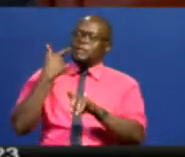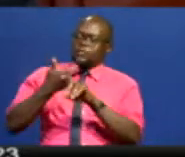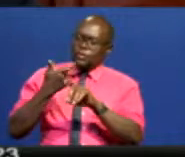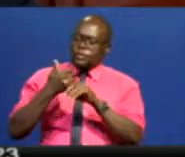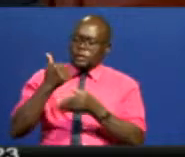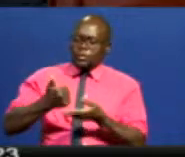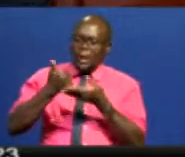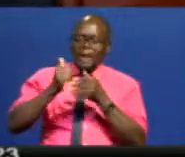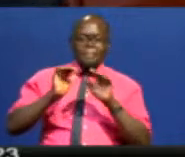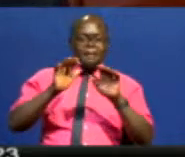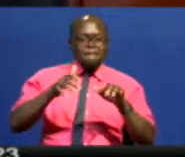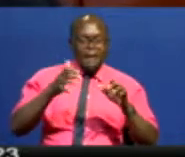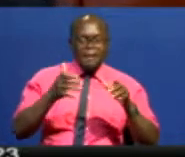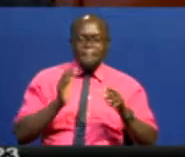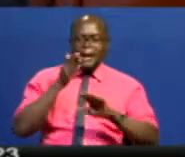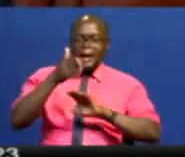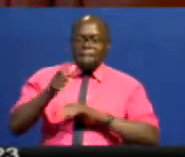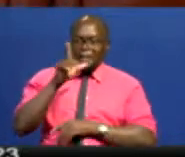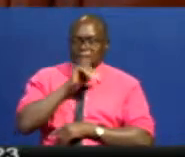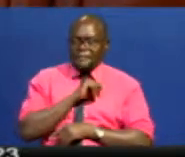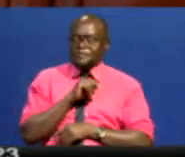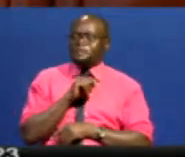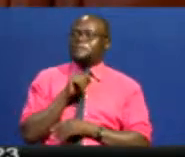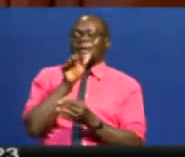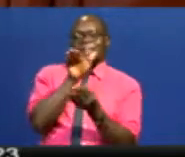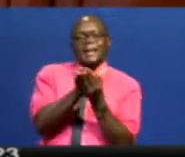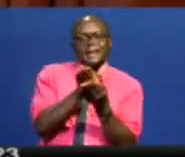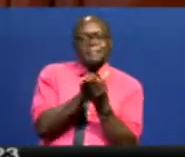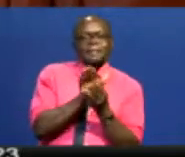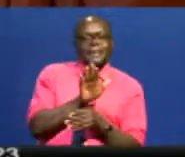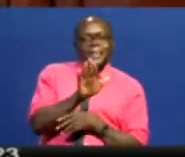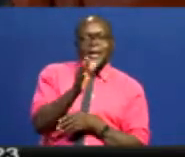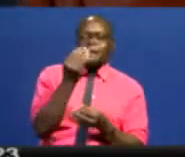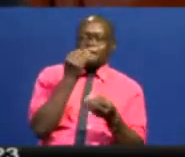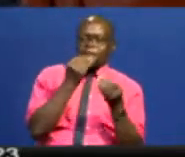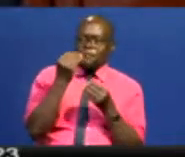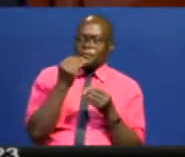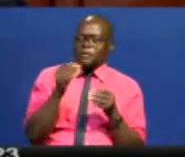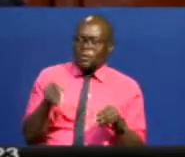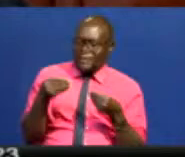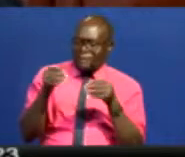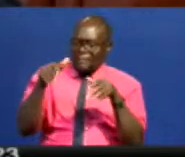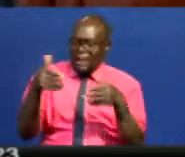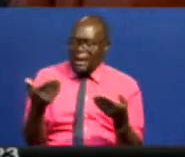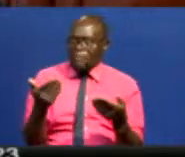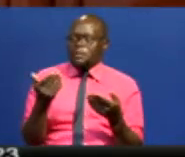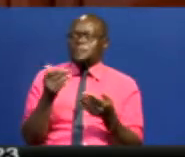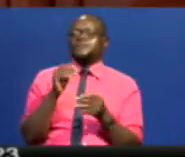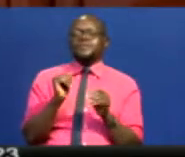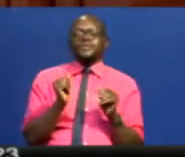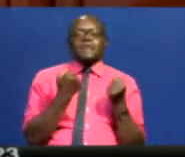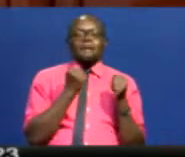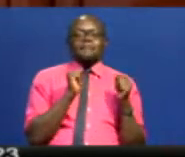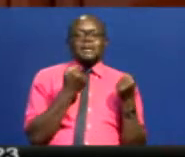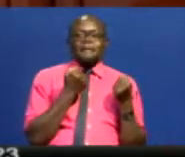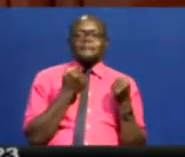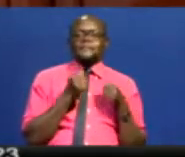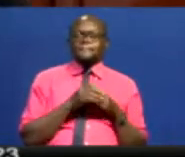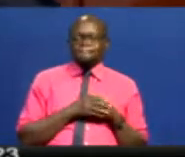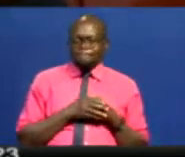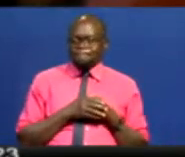Spika, na baada ya mavuno pia wakiweka kwenye magala yao, iwe tunawapa namna kuweza kuhifadhi chakula katika